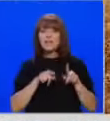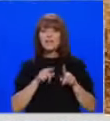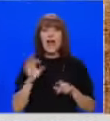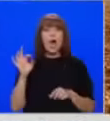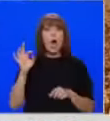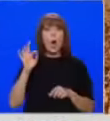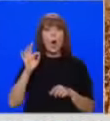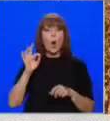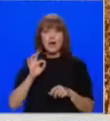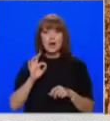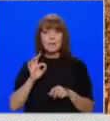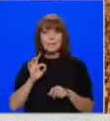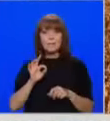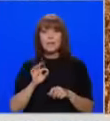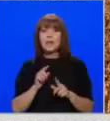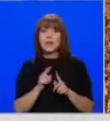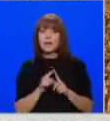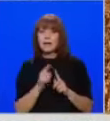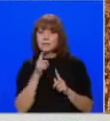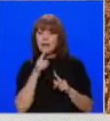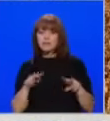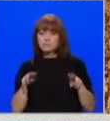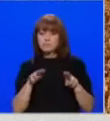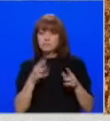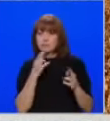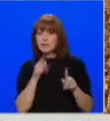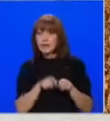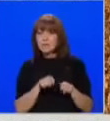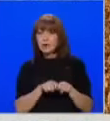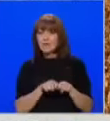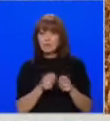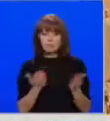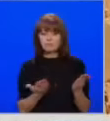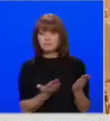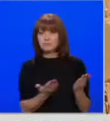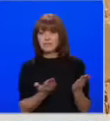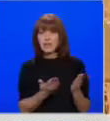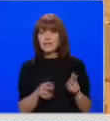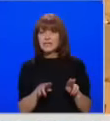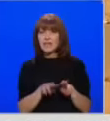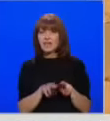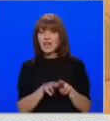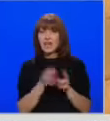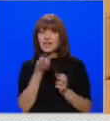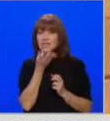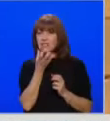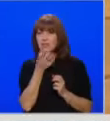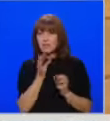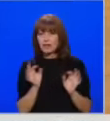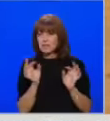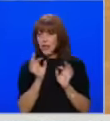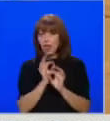Нека сега да сравним нашия прототип с еталона, който виждате на площада. Цветът няма и